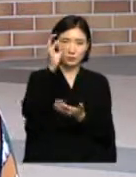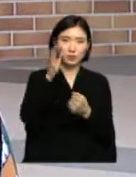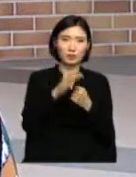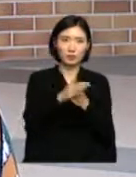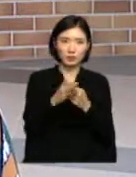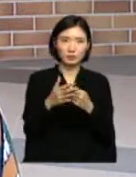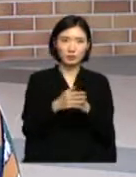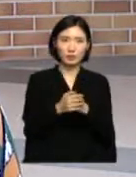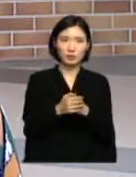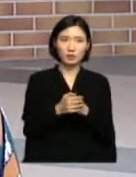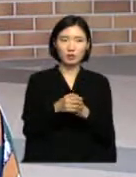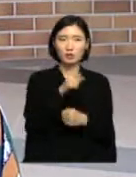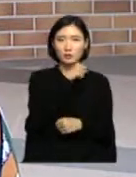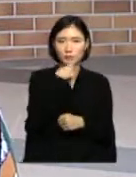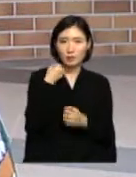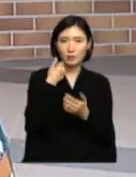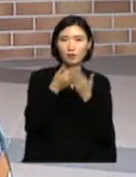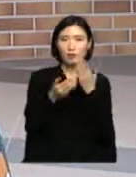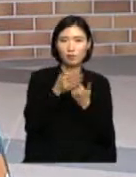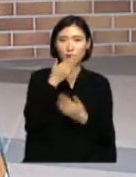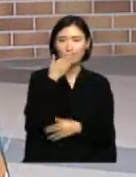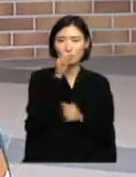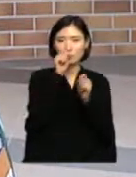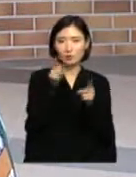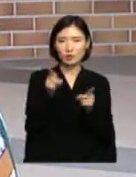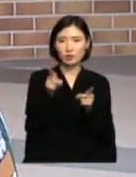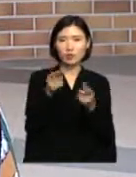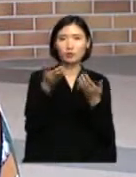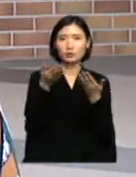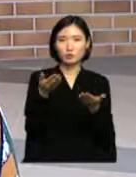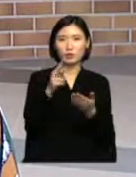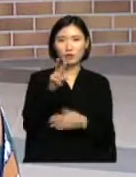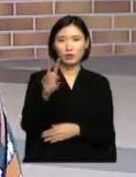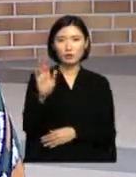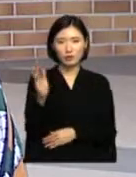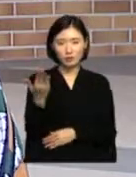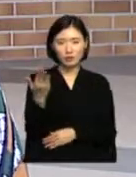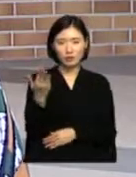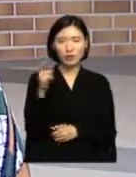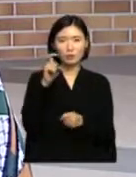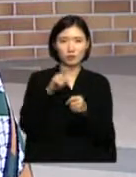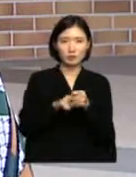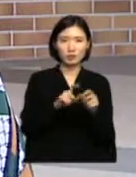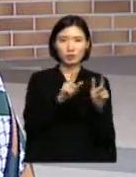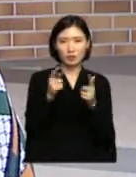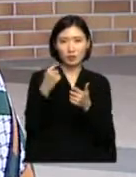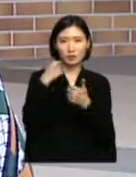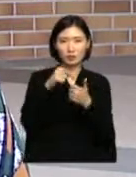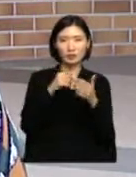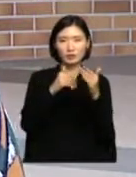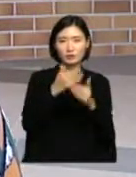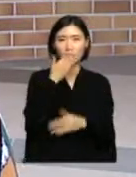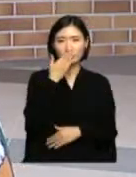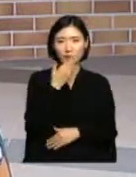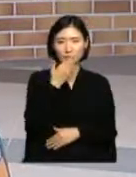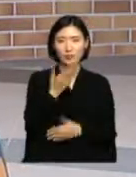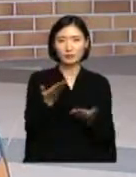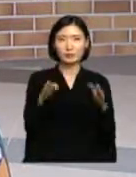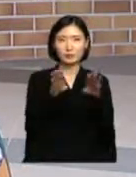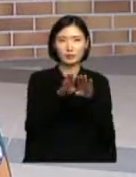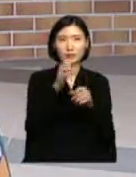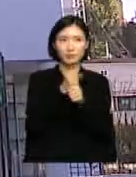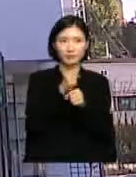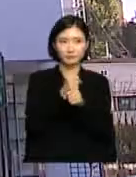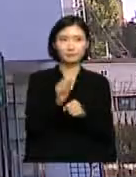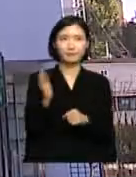맛보고 경험할 수 있는, 체험할 수 있는 기회는 줘야 된다. 그런 취지로 해서 그런 다양한 교육 과정이 가능한 시설들을